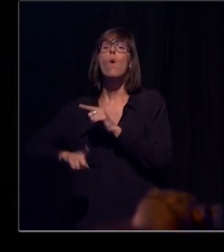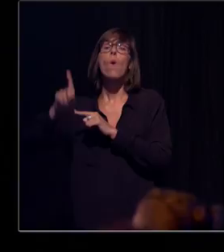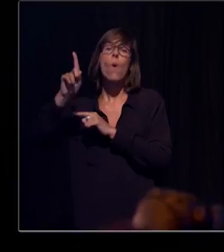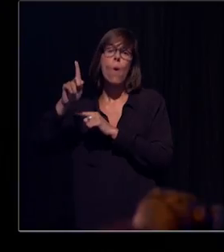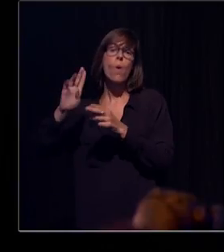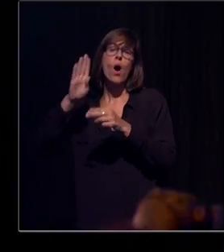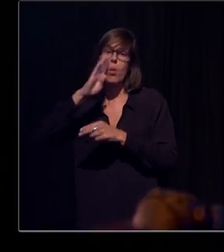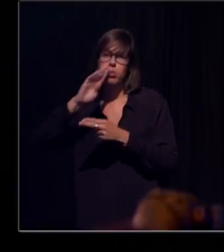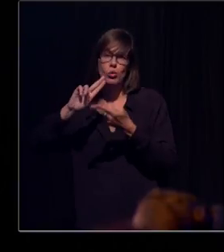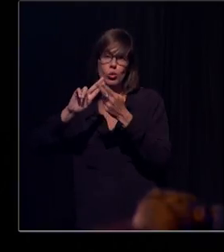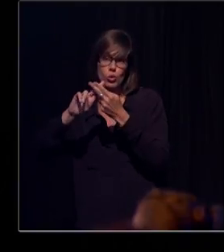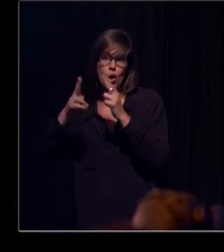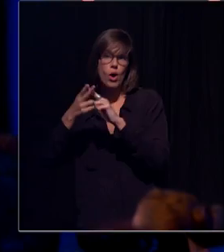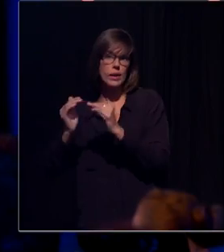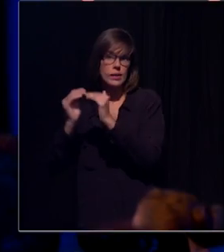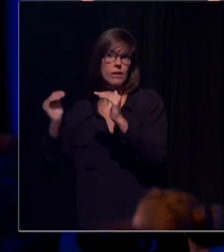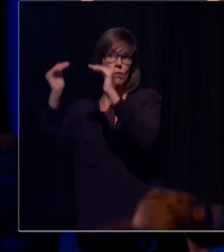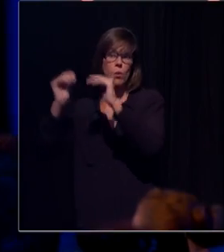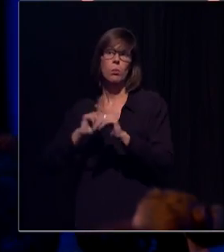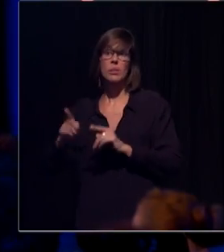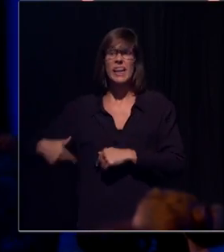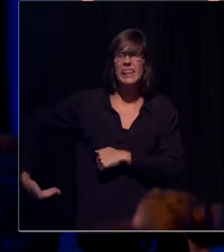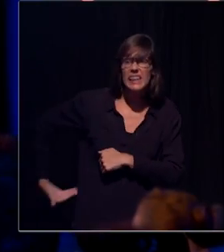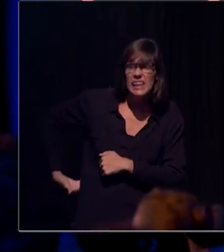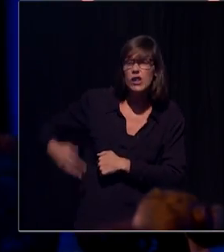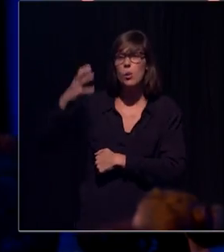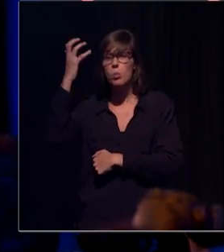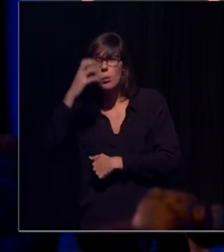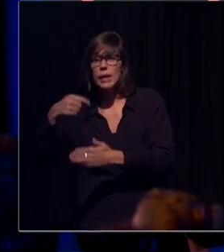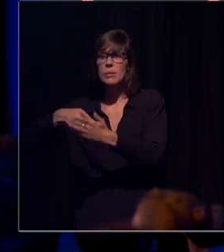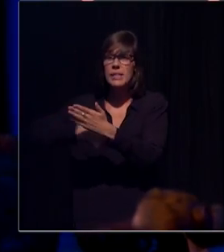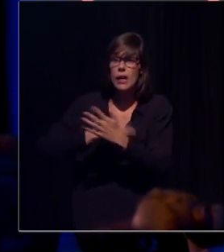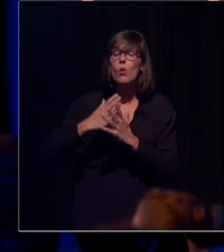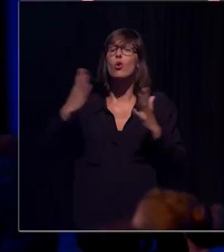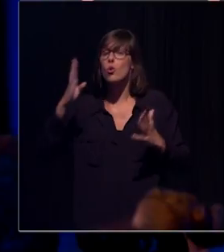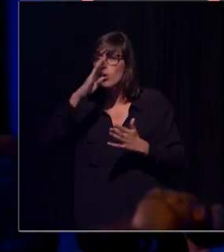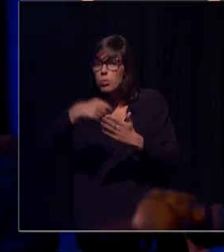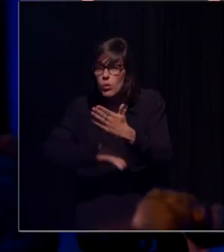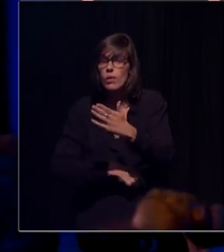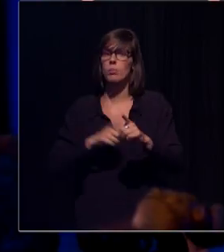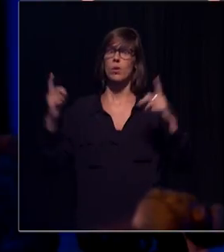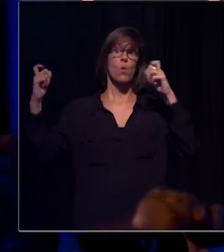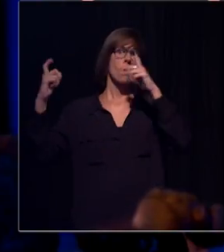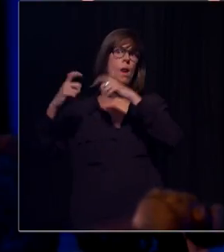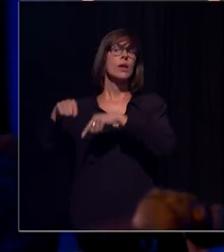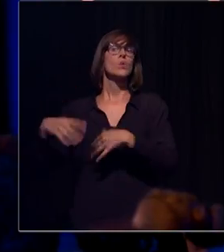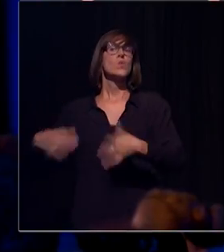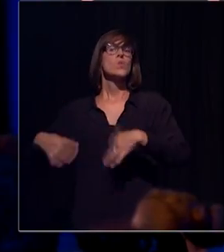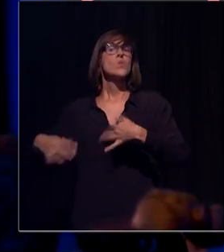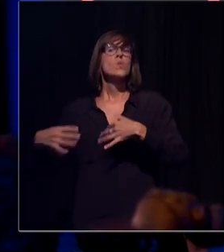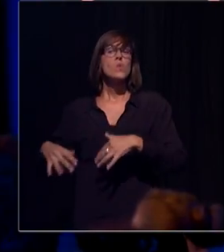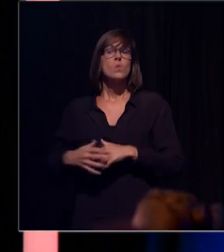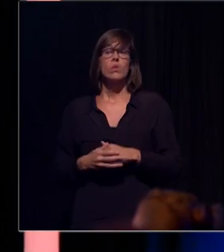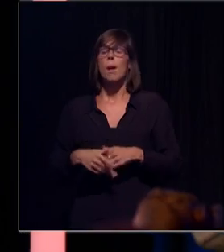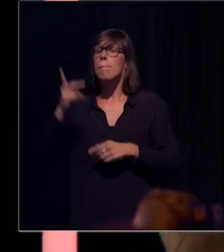het beeld van type 2 diabetes. Langs de ene kant het grote risico op aantasting van de grote bloedvaten door die dikke